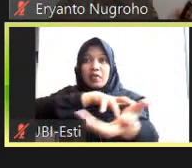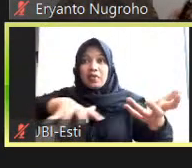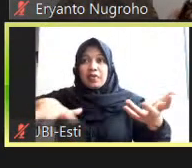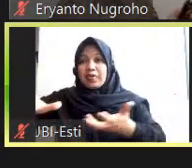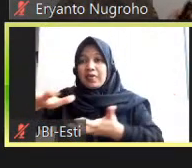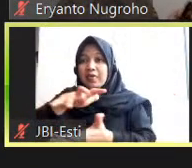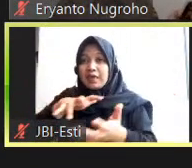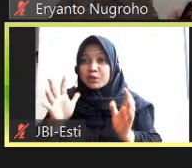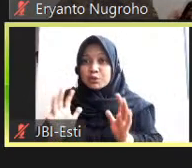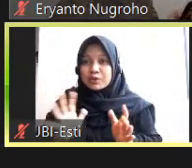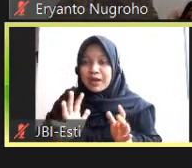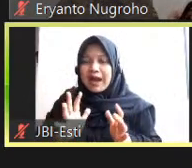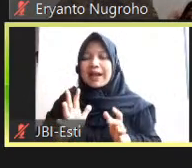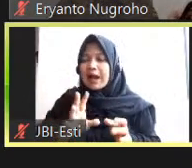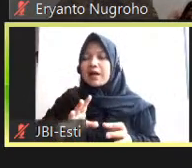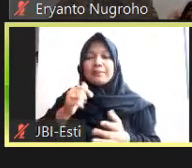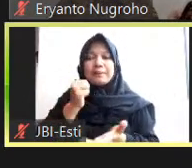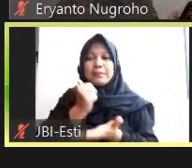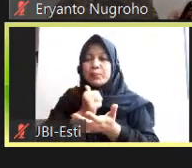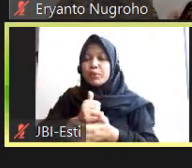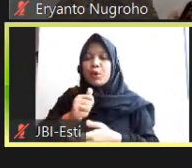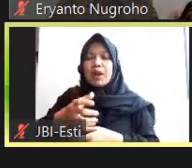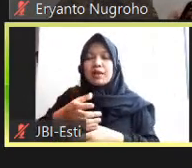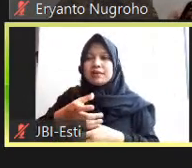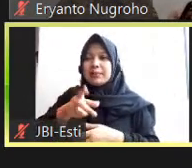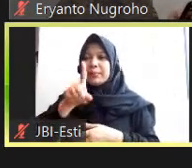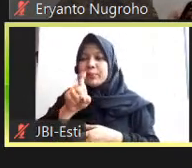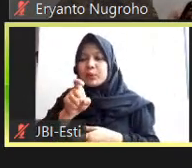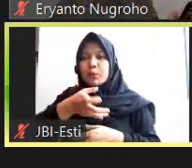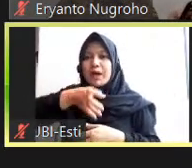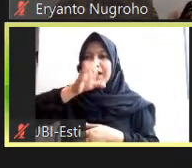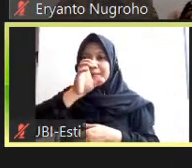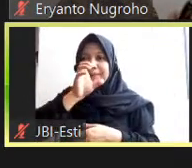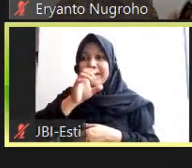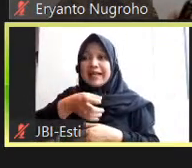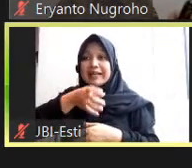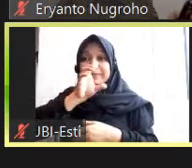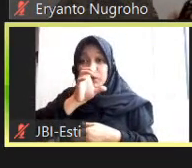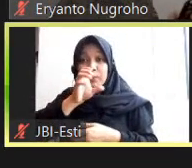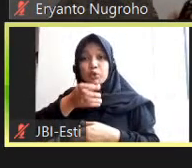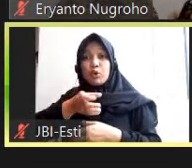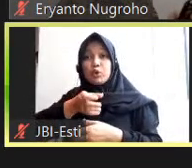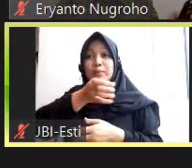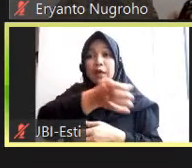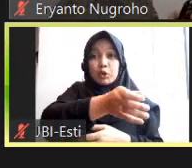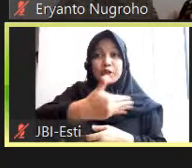dibutuhkan, selain untuk kasih minum apa korban, itu juga bisa buat apa namanya